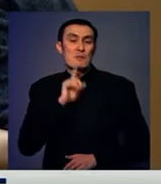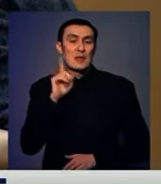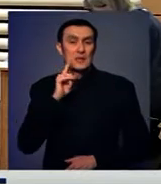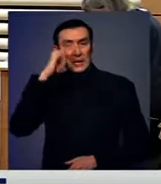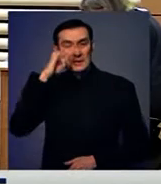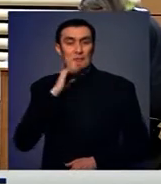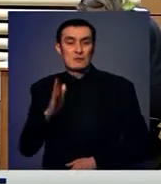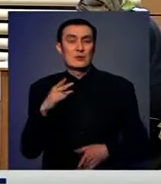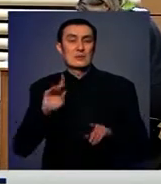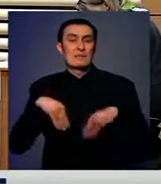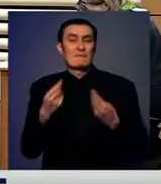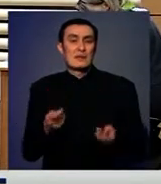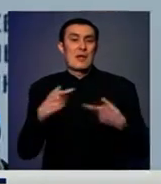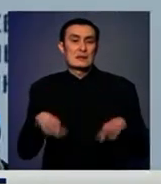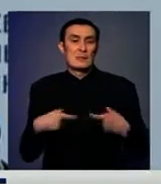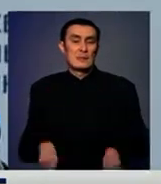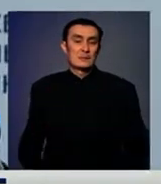казахстанцев.